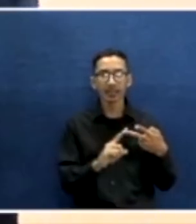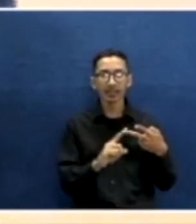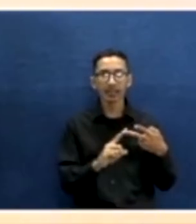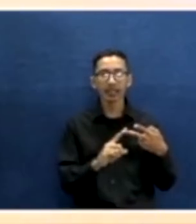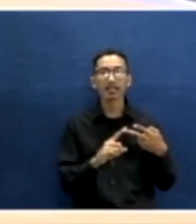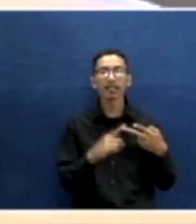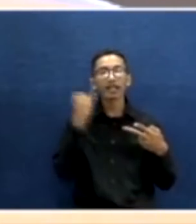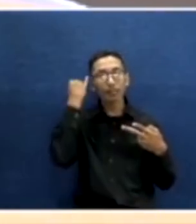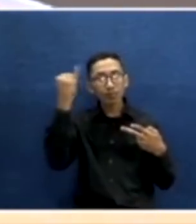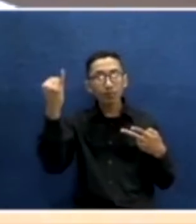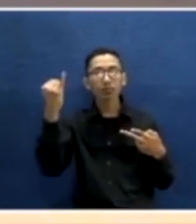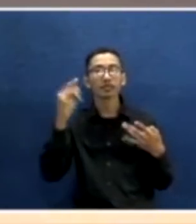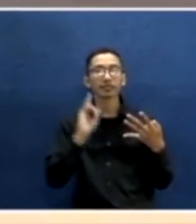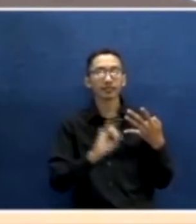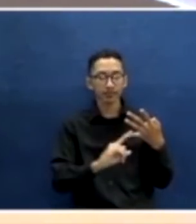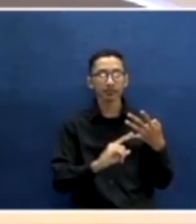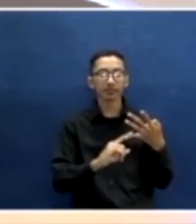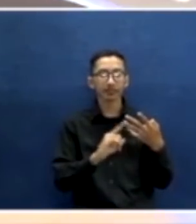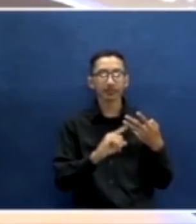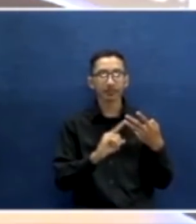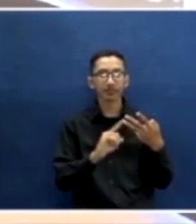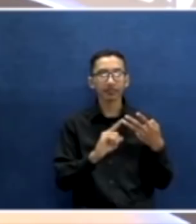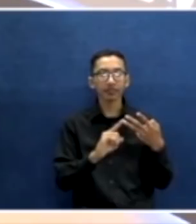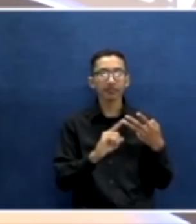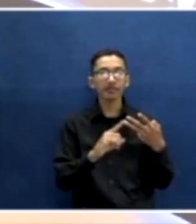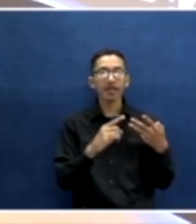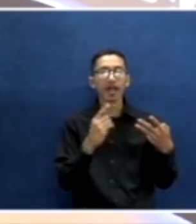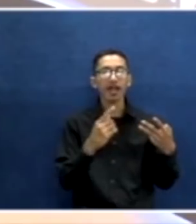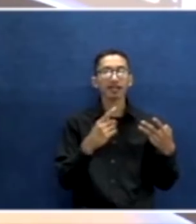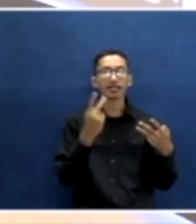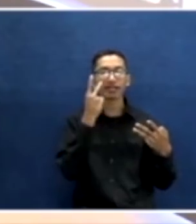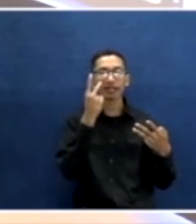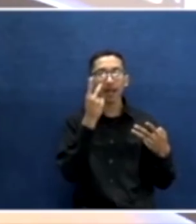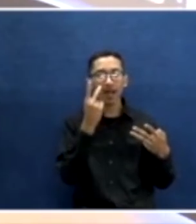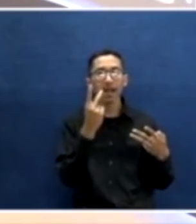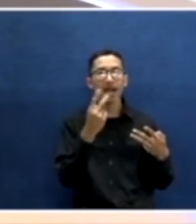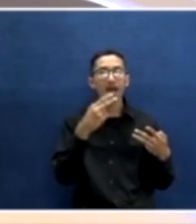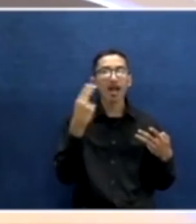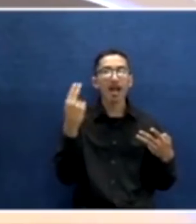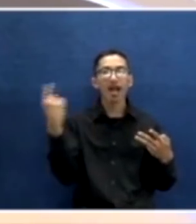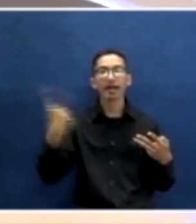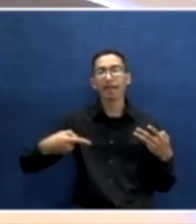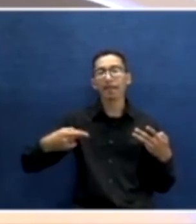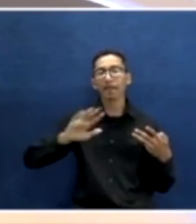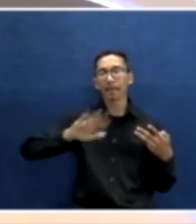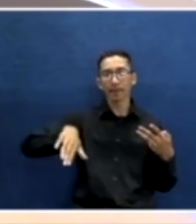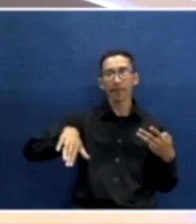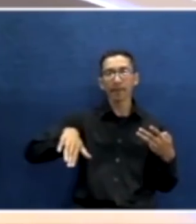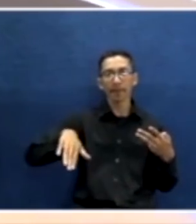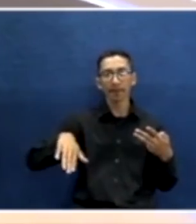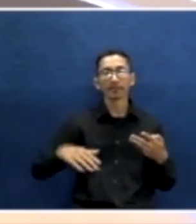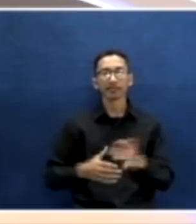malah salah ilmu hadits nomor tiga hadis tentang menjaga dari yang haram ada sukosol satunya hadisnya siapa ustad kisah Umar Bin